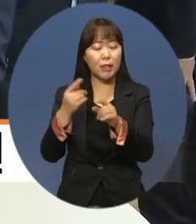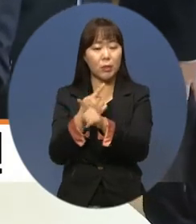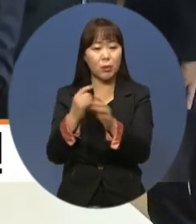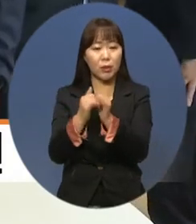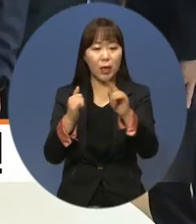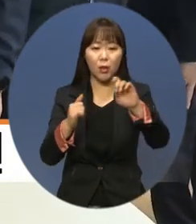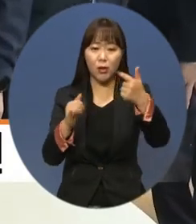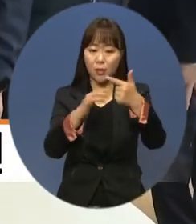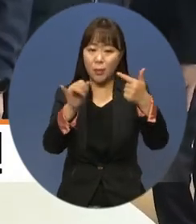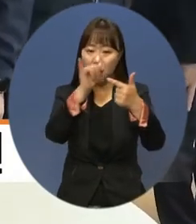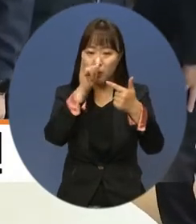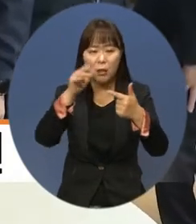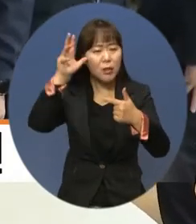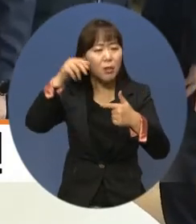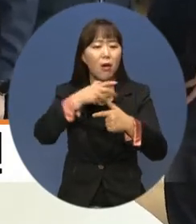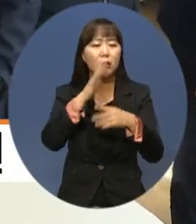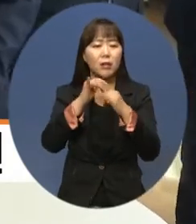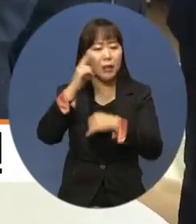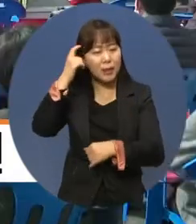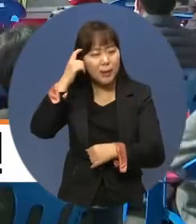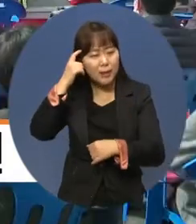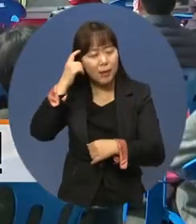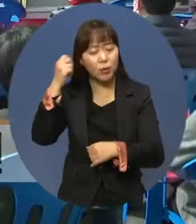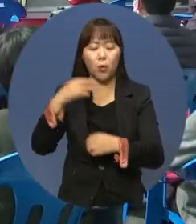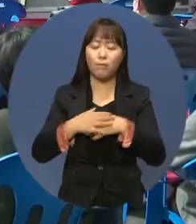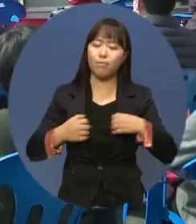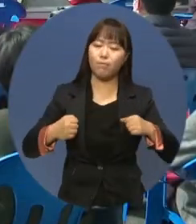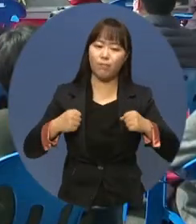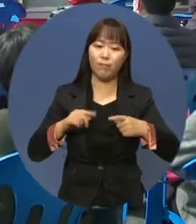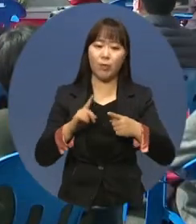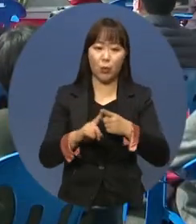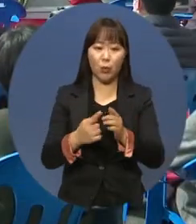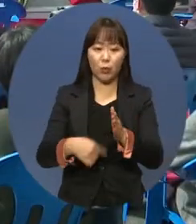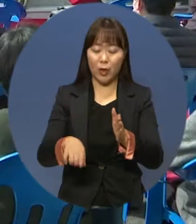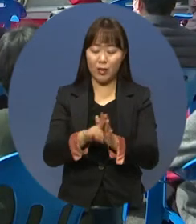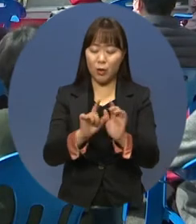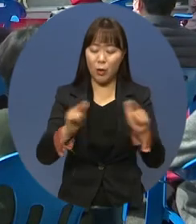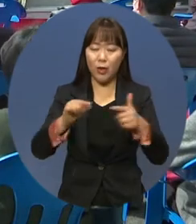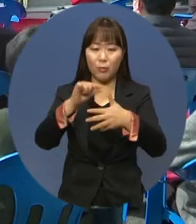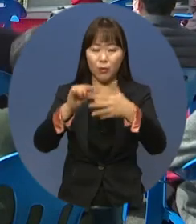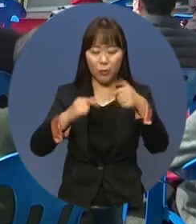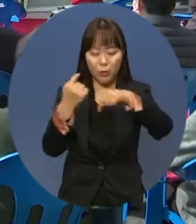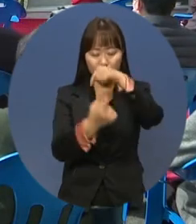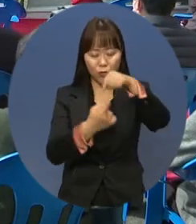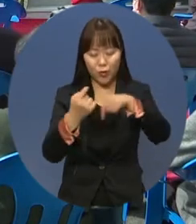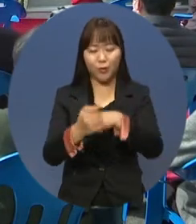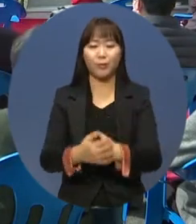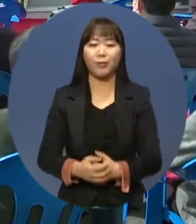배치돼 치매 오르시는 인지 기능과 신체 기능 향상을 위한 다양한 프로그램을 운영하게 됩니다